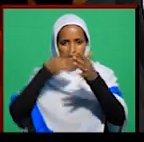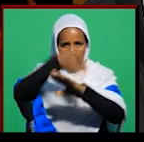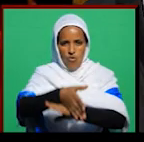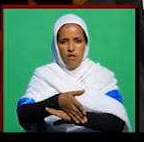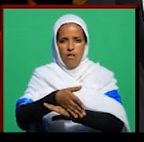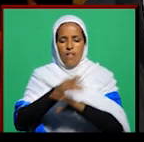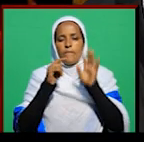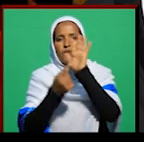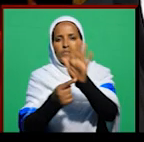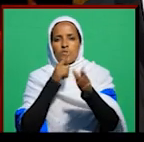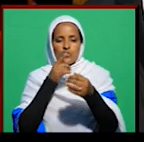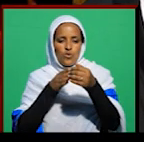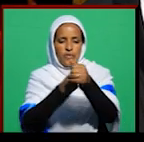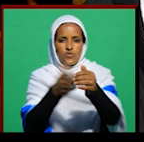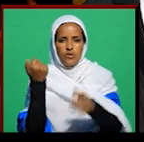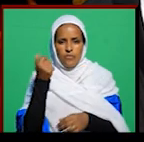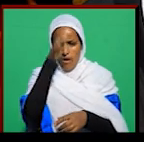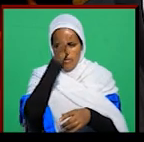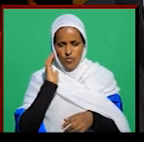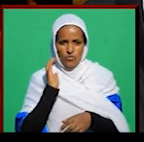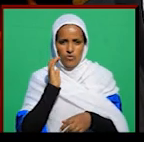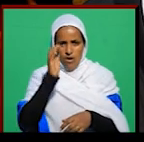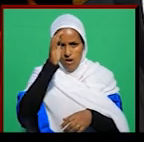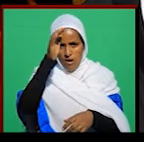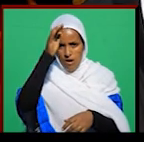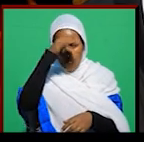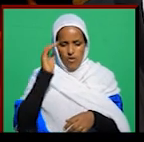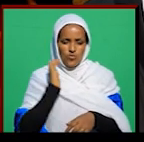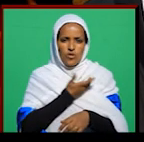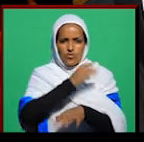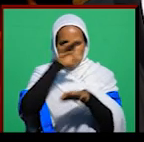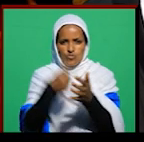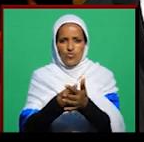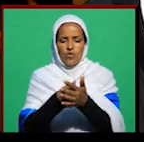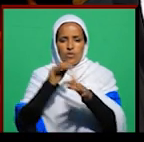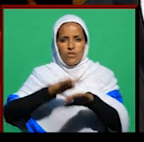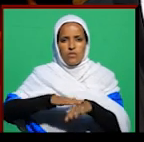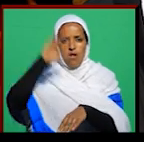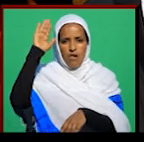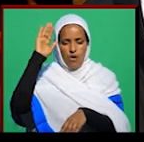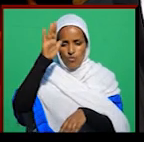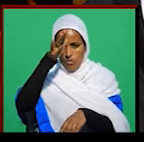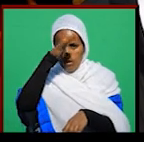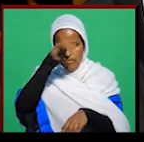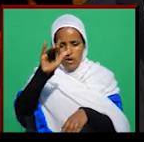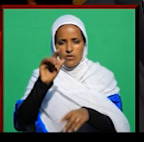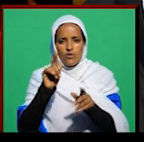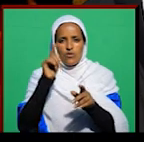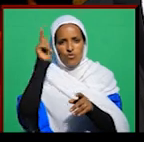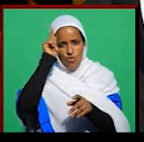ከዚያም በኋላ በምልክት ነው ይመራቸው የነበረ አበውን በሙሉ። እንዲያው ብናነሳ ታላቁ አባት